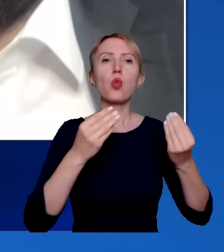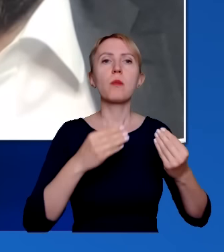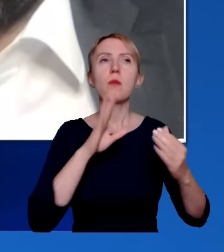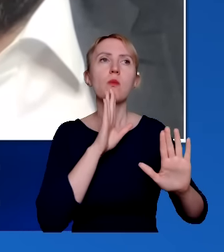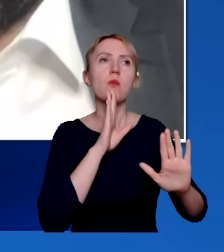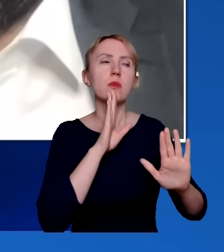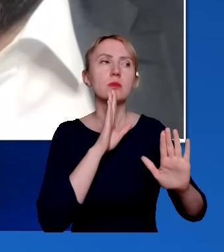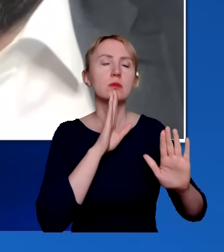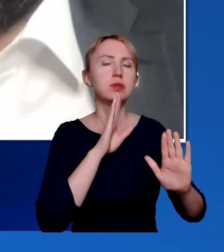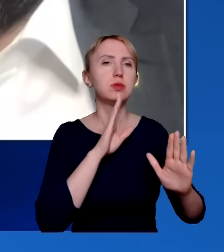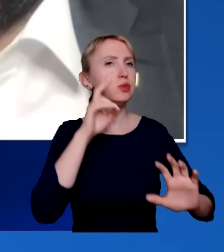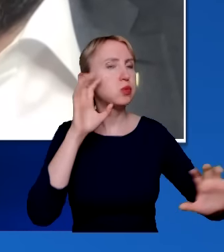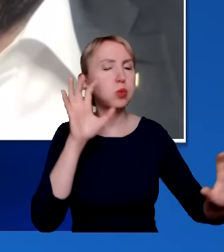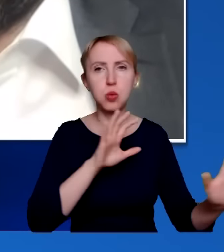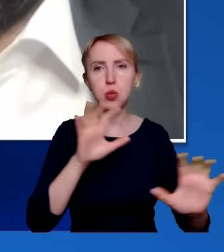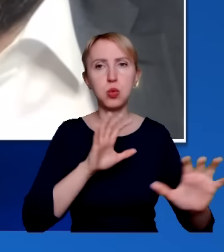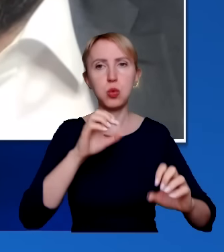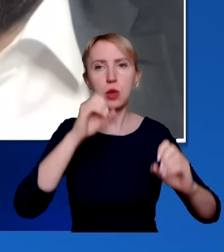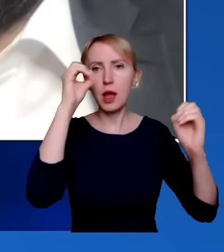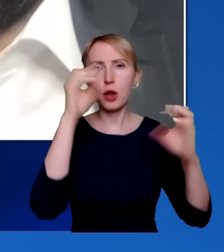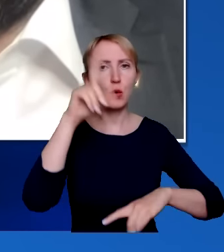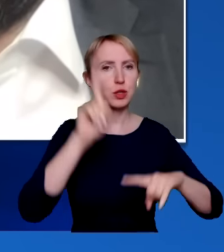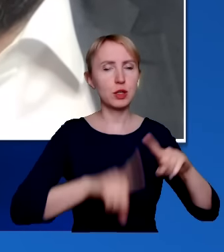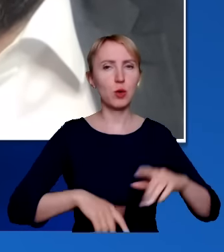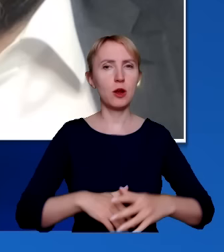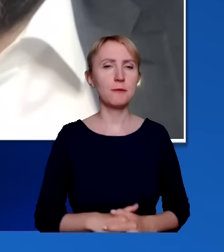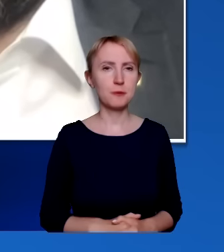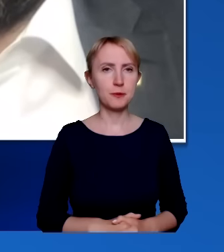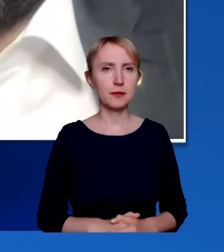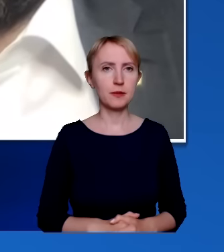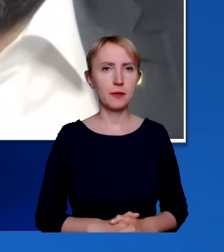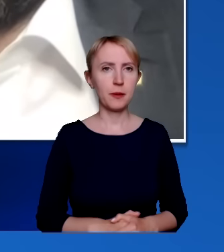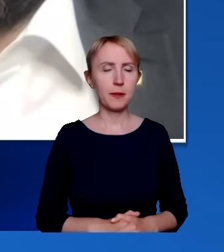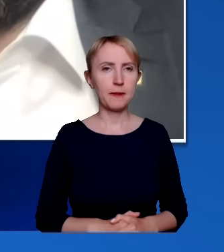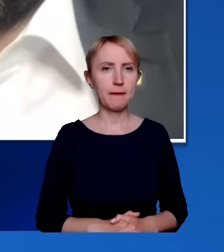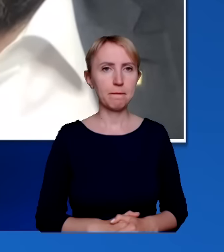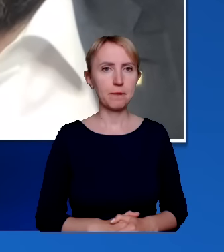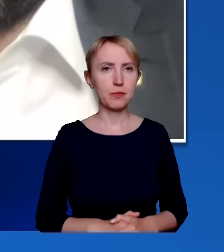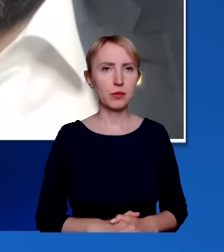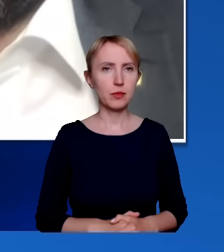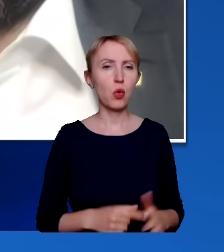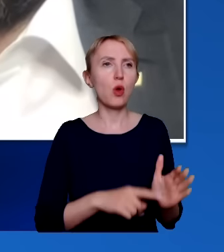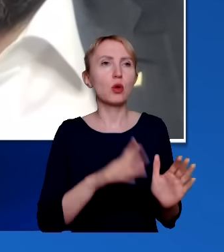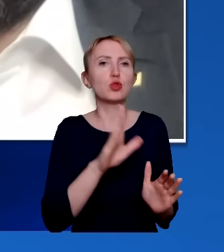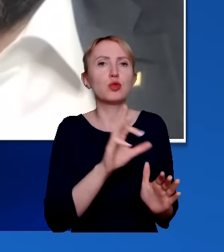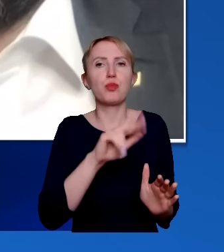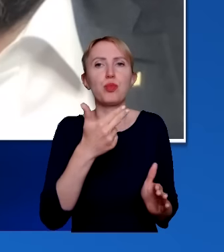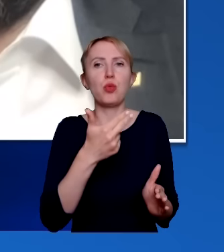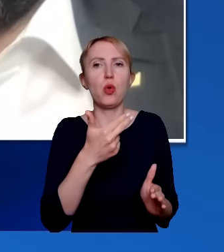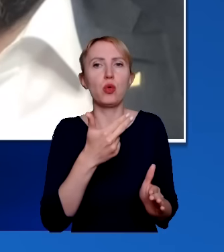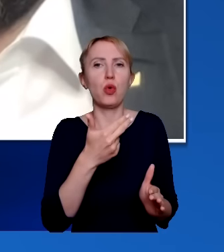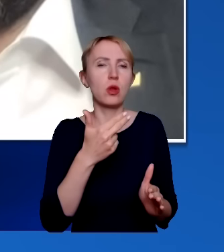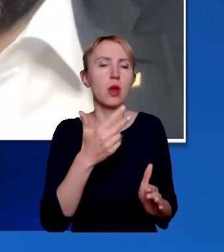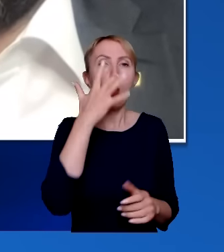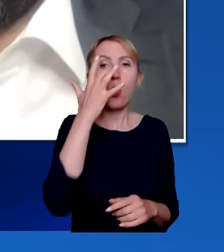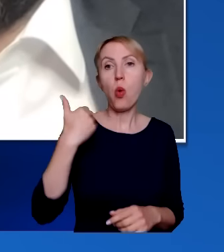demonicznym największego zła to to tak jak rosyjski czy białoruski nie miałby